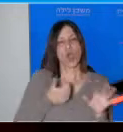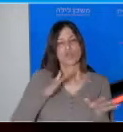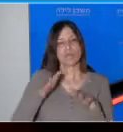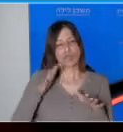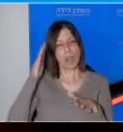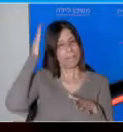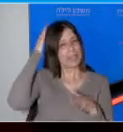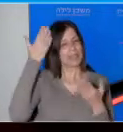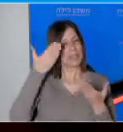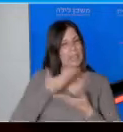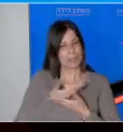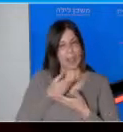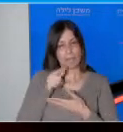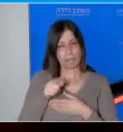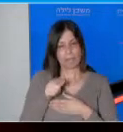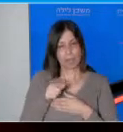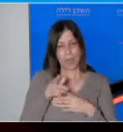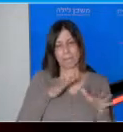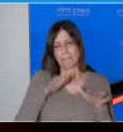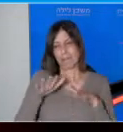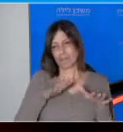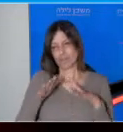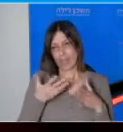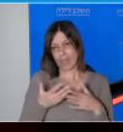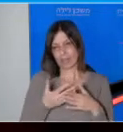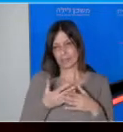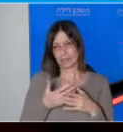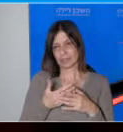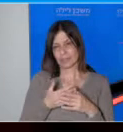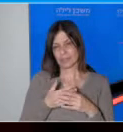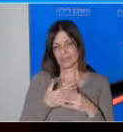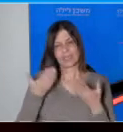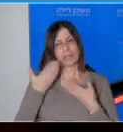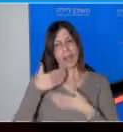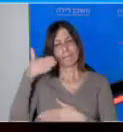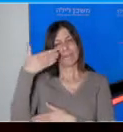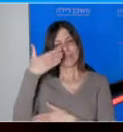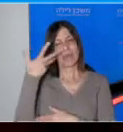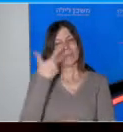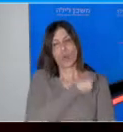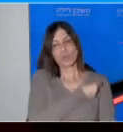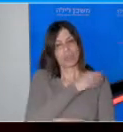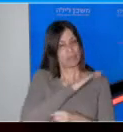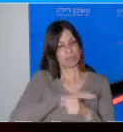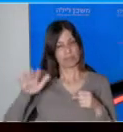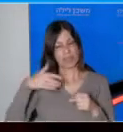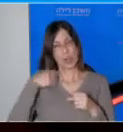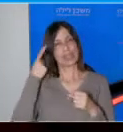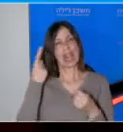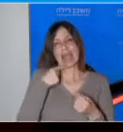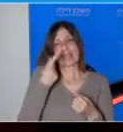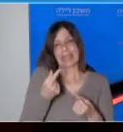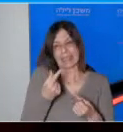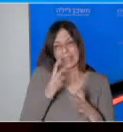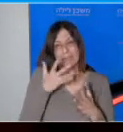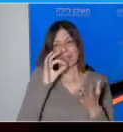בנט קיבל פה ממשלה, קיבל מדינה מחוסנת לחלוטין. אני לא יודע להגיד לך באמת